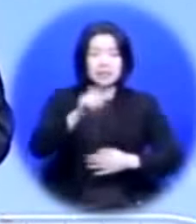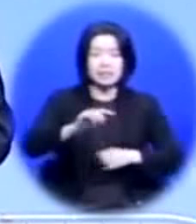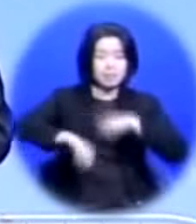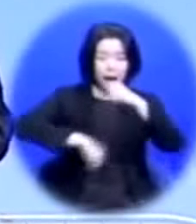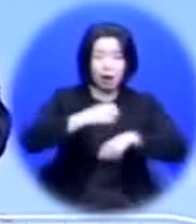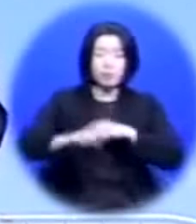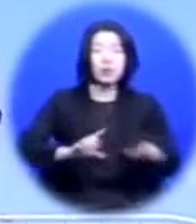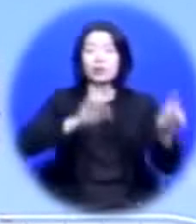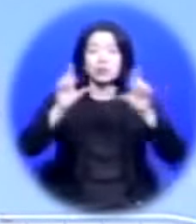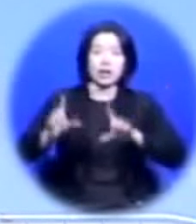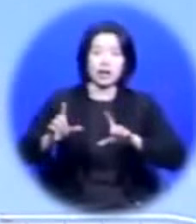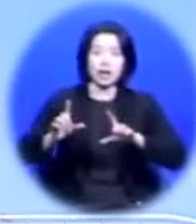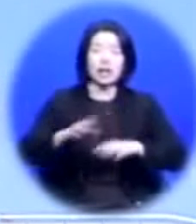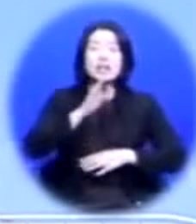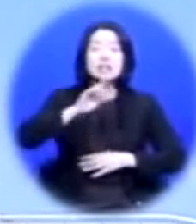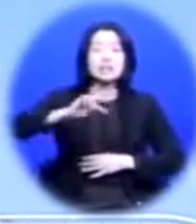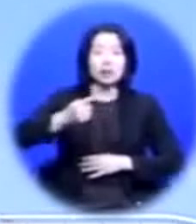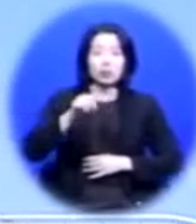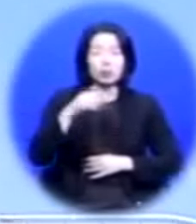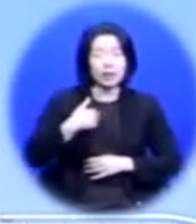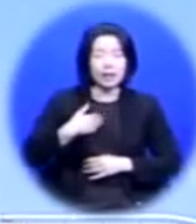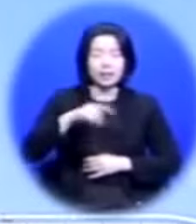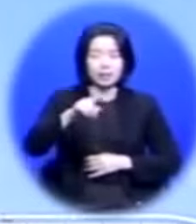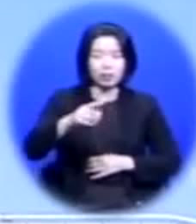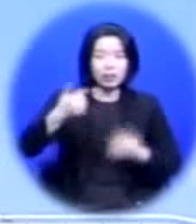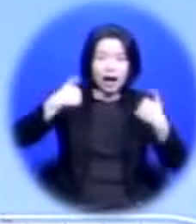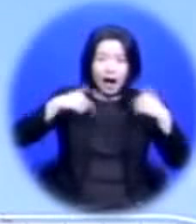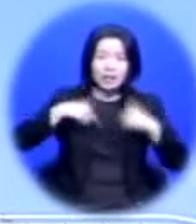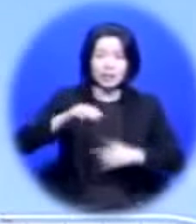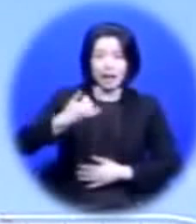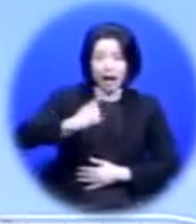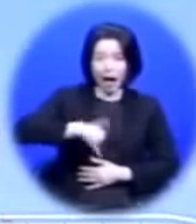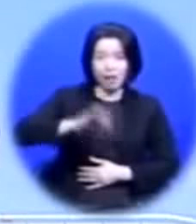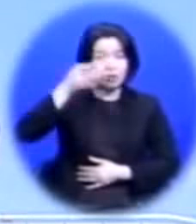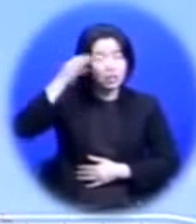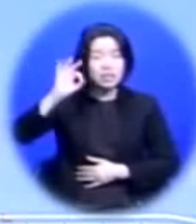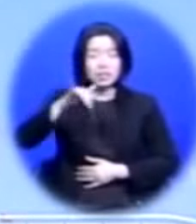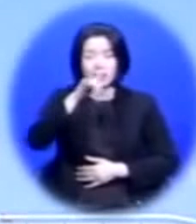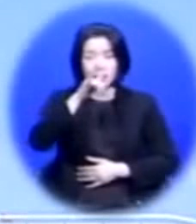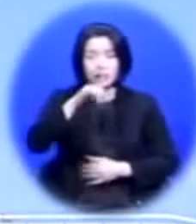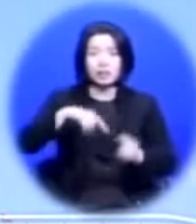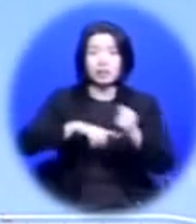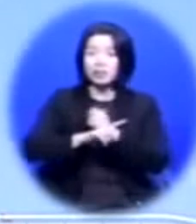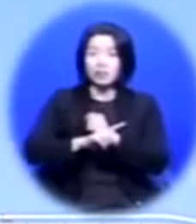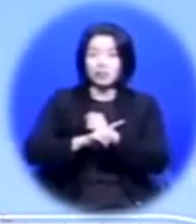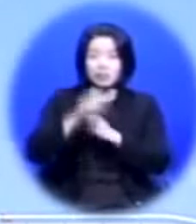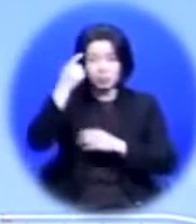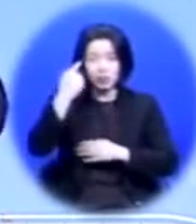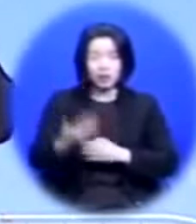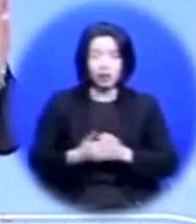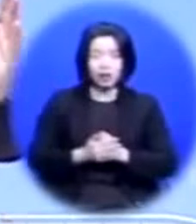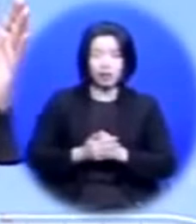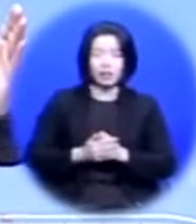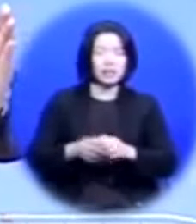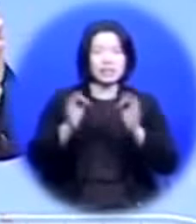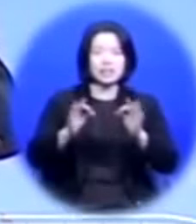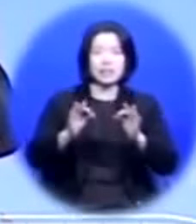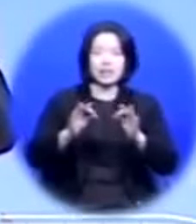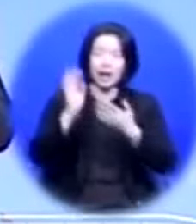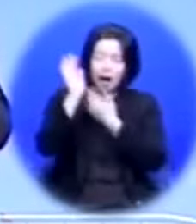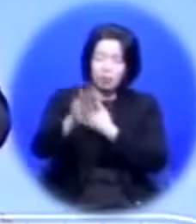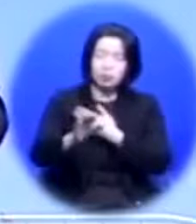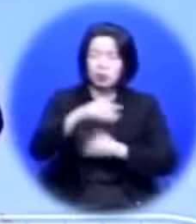살아 그래도 나는 너를 늘 자녀라고 인정하니까 이런 뜻입니까 이제 바로 살아주기를